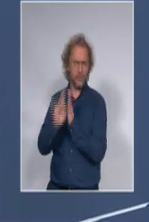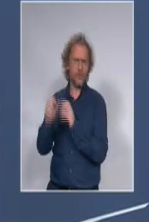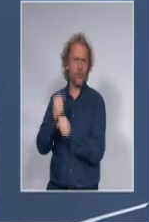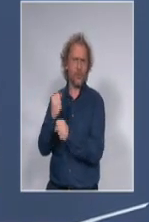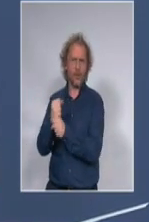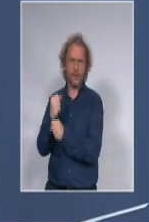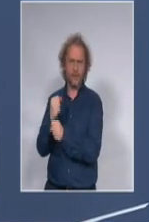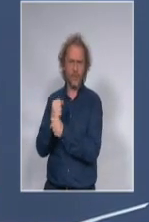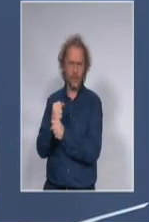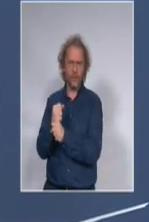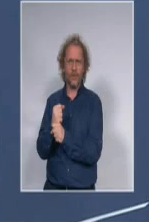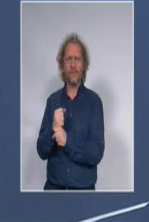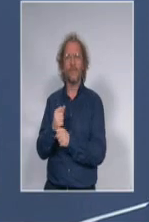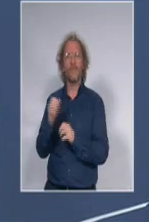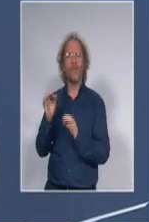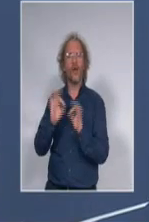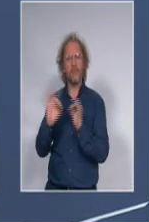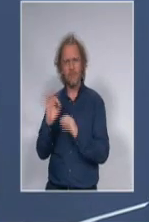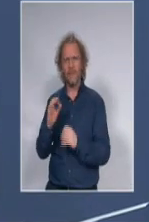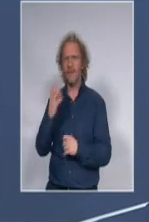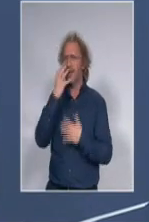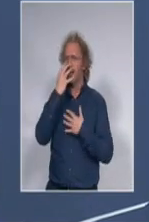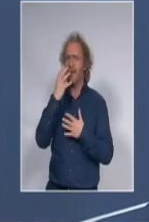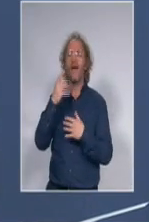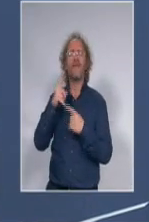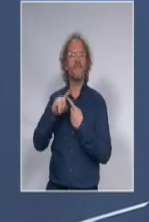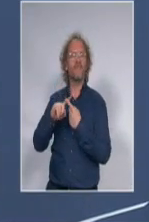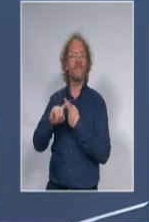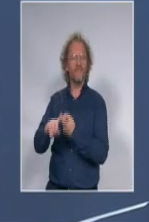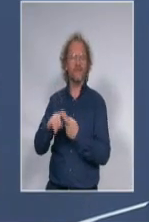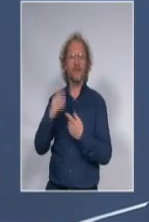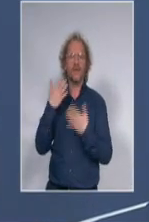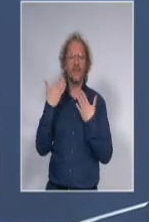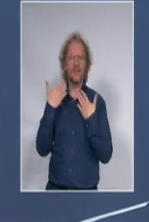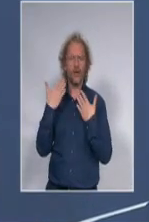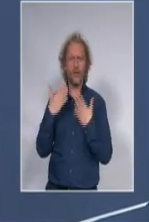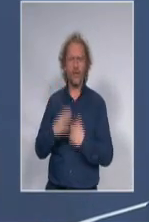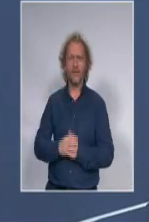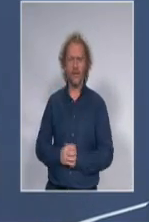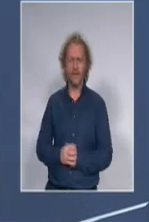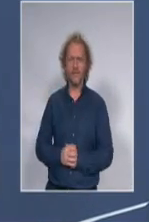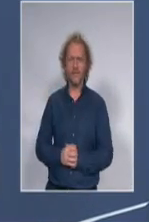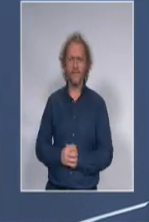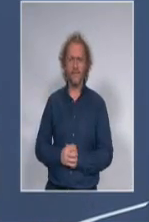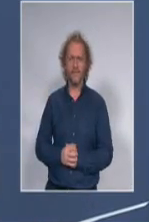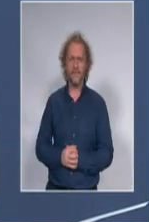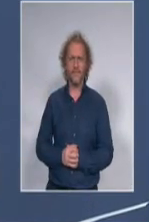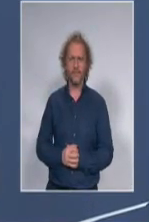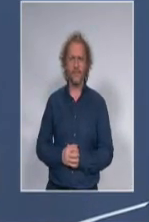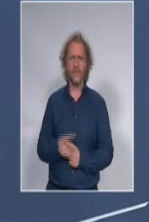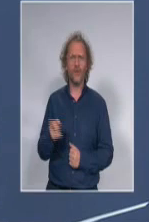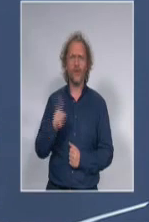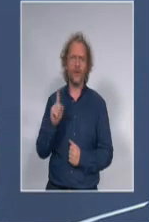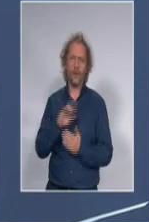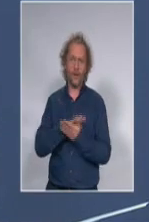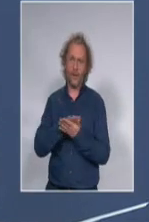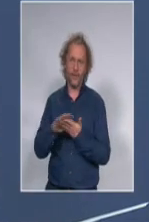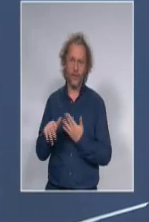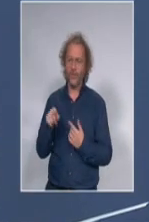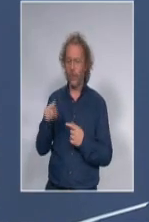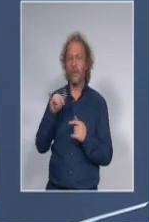Kiseonik obezbeđen. Dakle, ništa to nije tako jednostavno. Prilično su to komplikovane stvari, ali uspešno